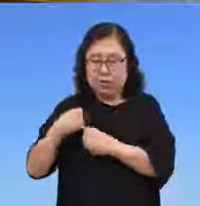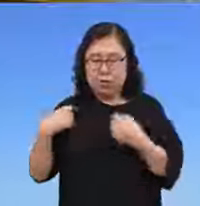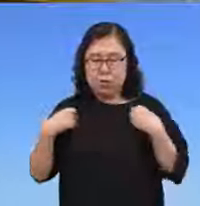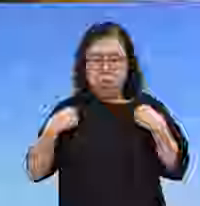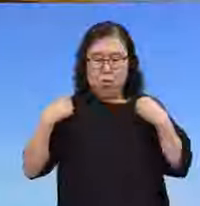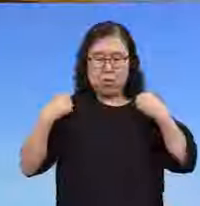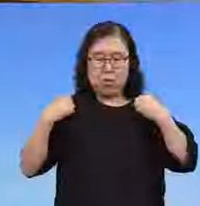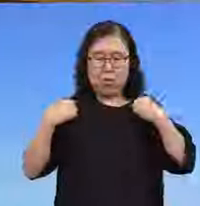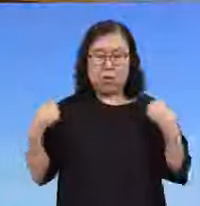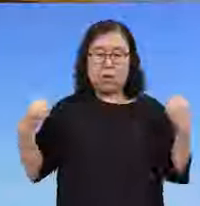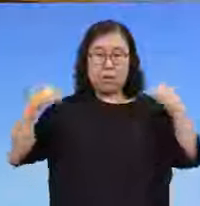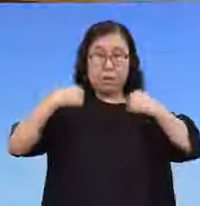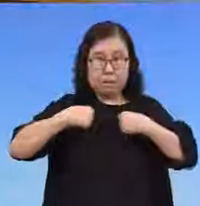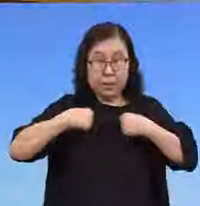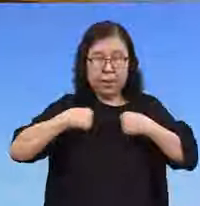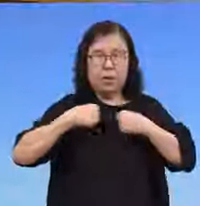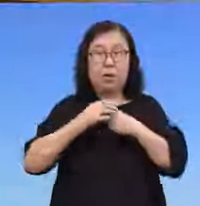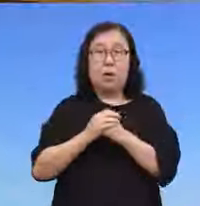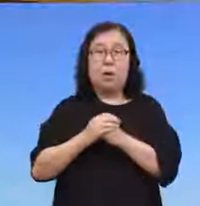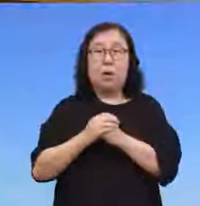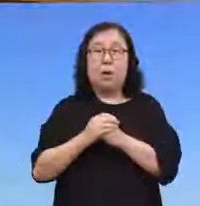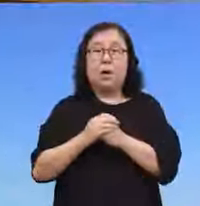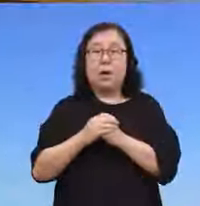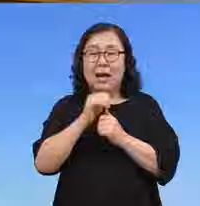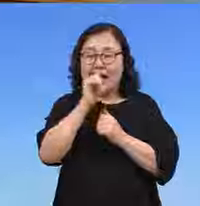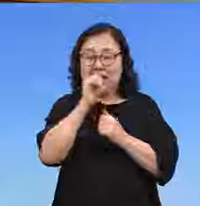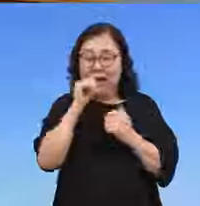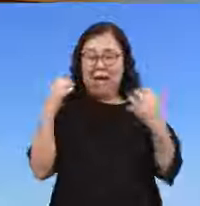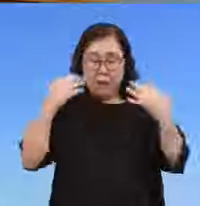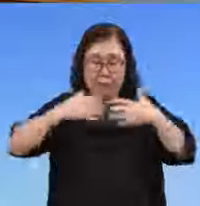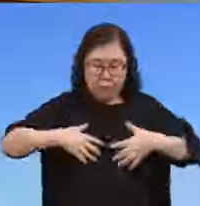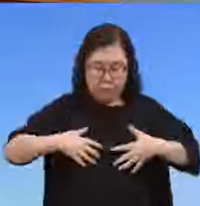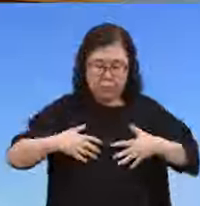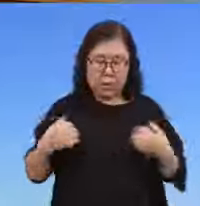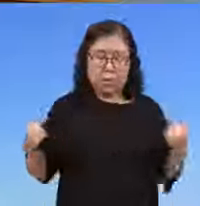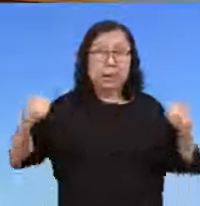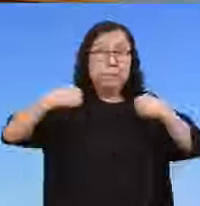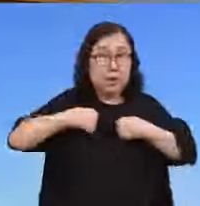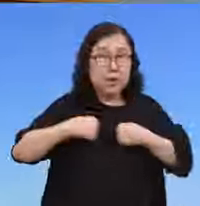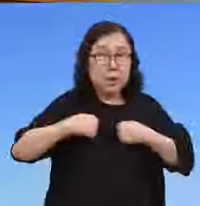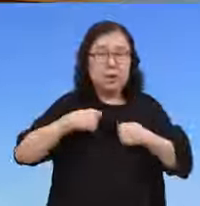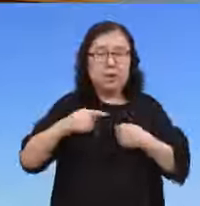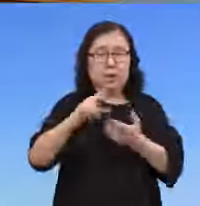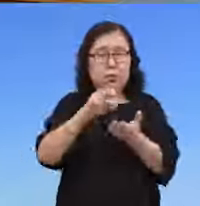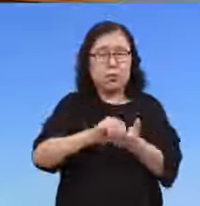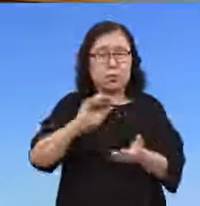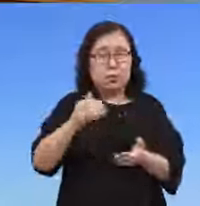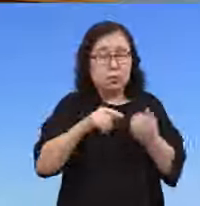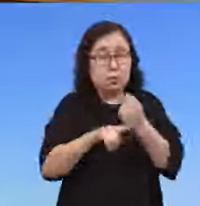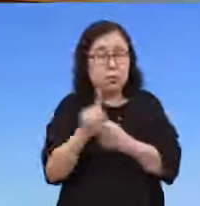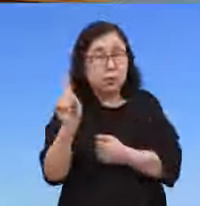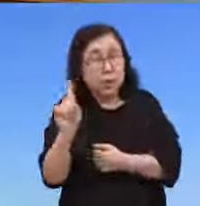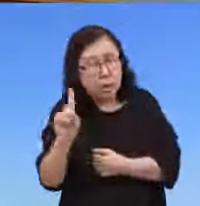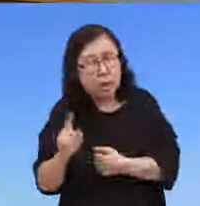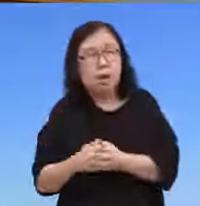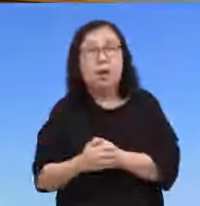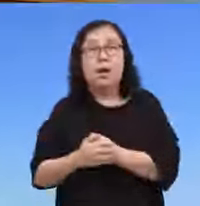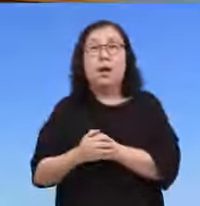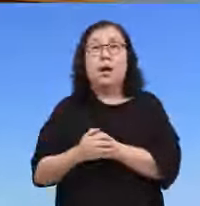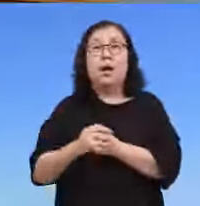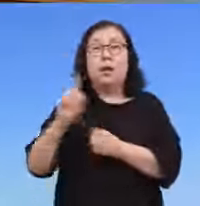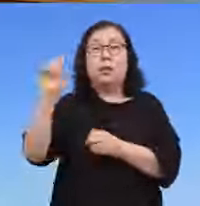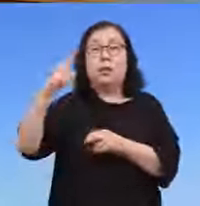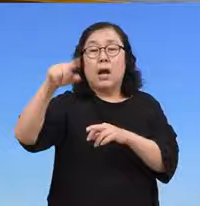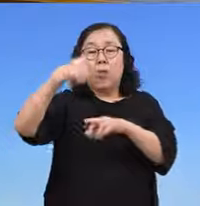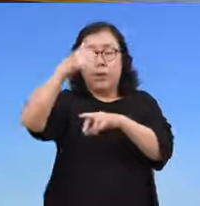입히고 노투구를 그의 머리에 씌우고 또 그에게 갑옷을 입히매. 이게 왜 문제가 되느냐?